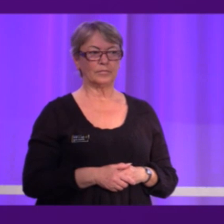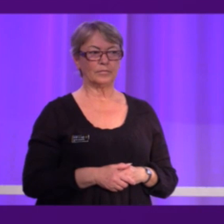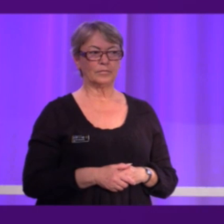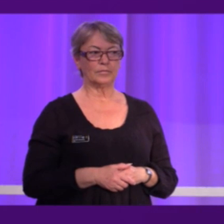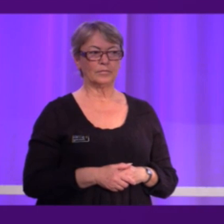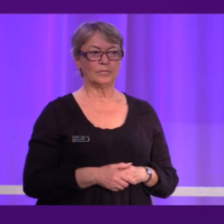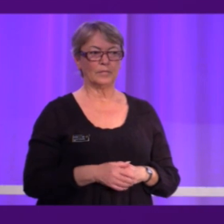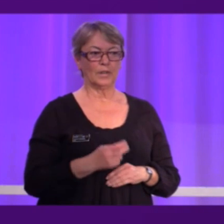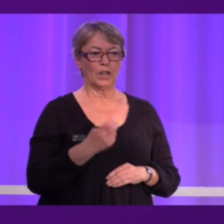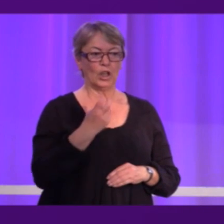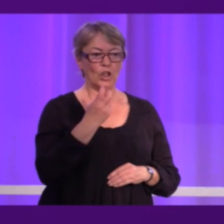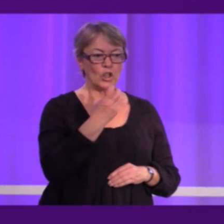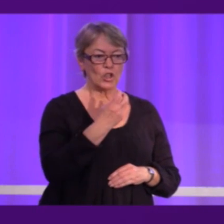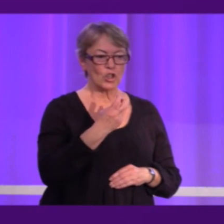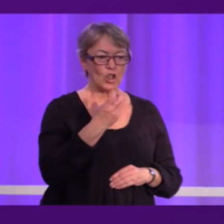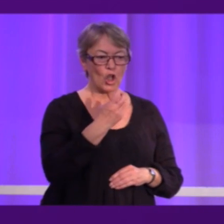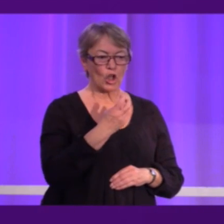Sök dörr.